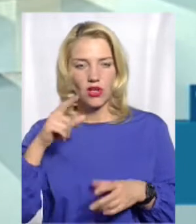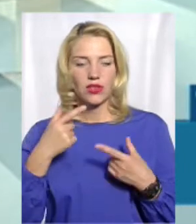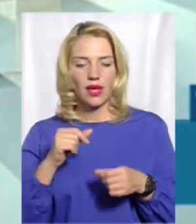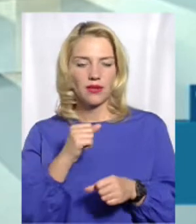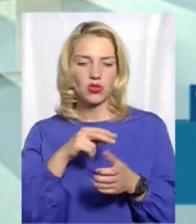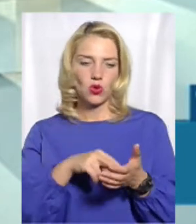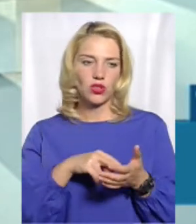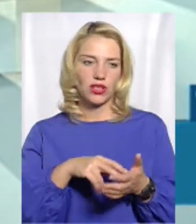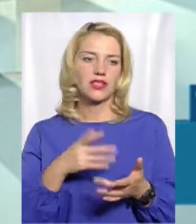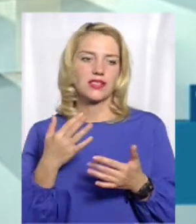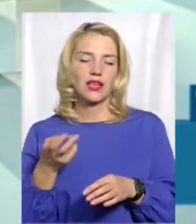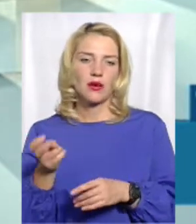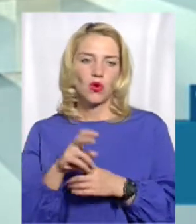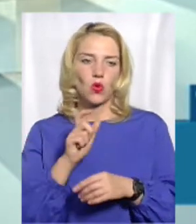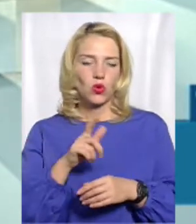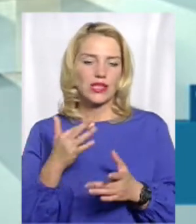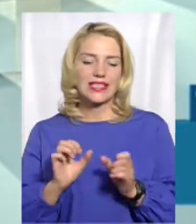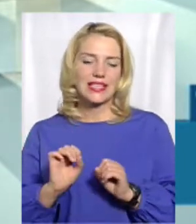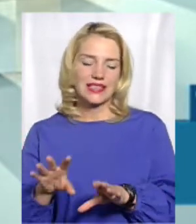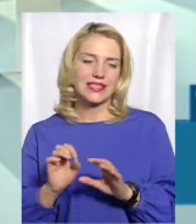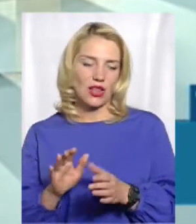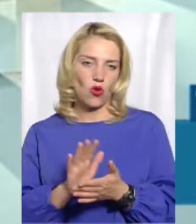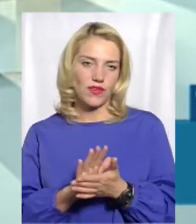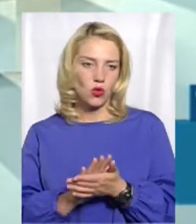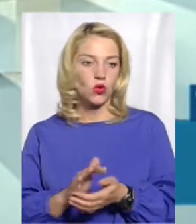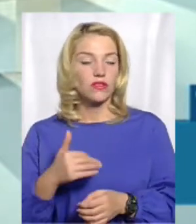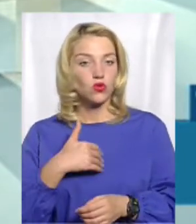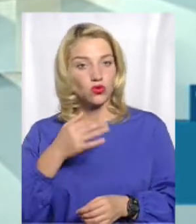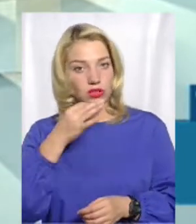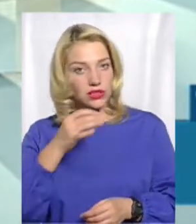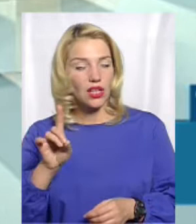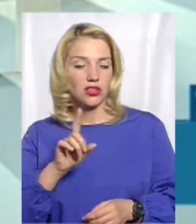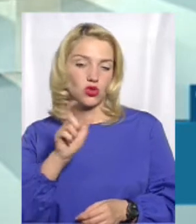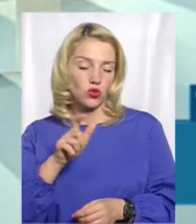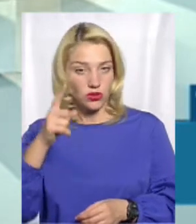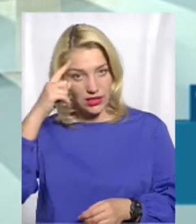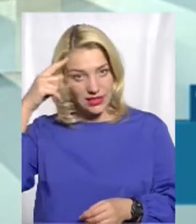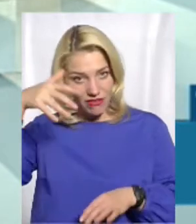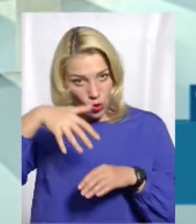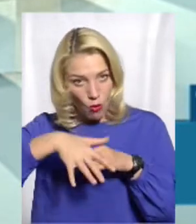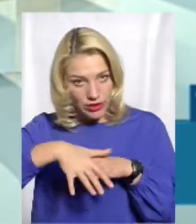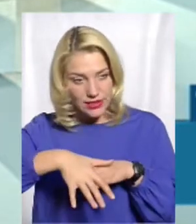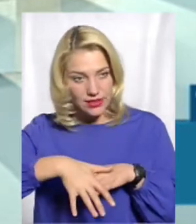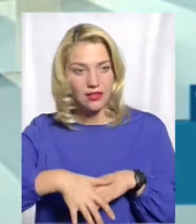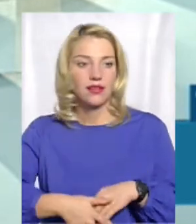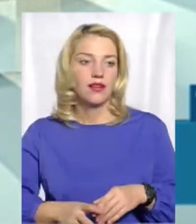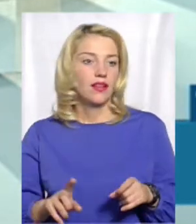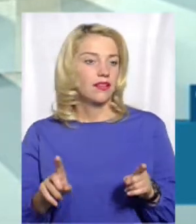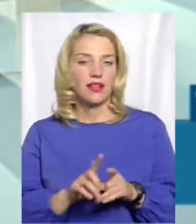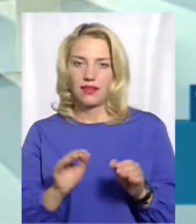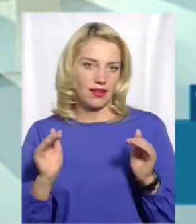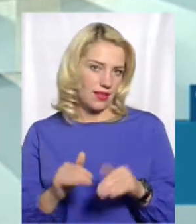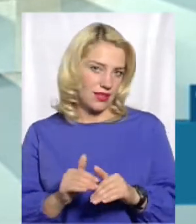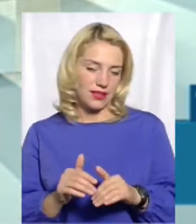стоїть, скільки приходить людей, скільки здано відходів. Хочу сказати, що свідомість громадян не така вже й низька. Не